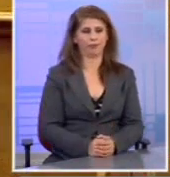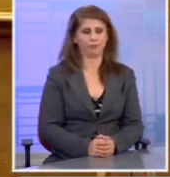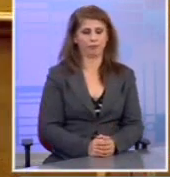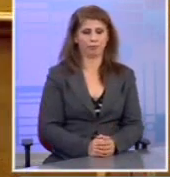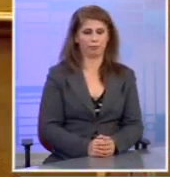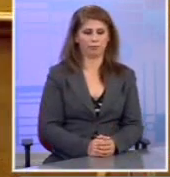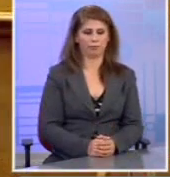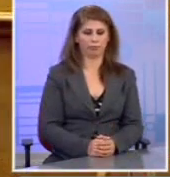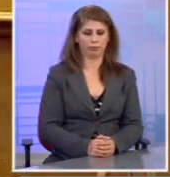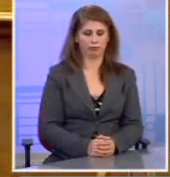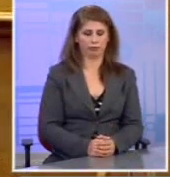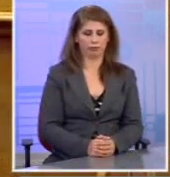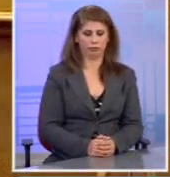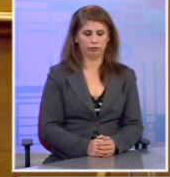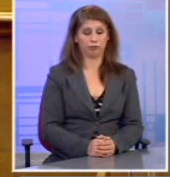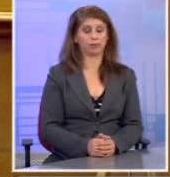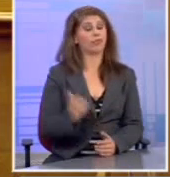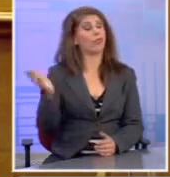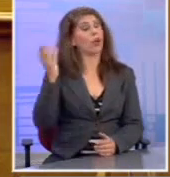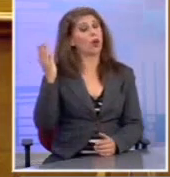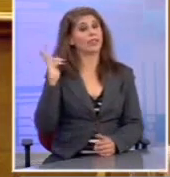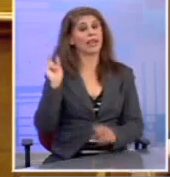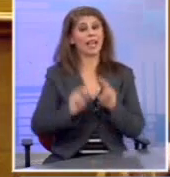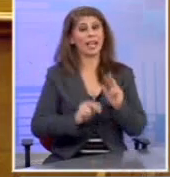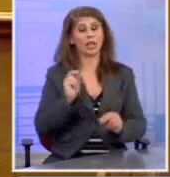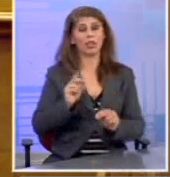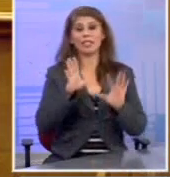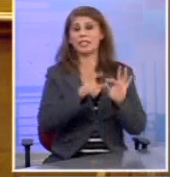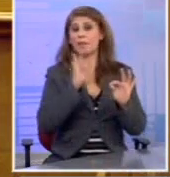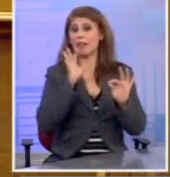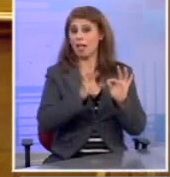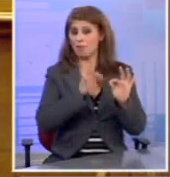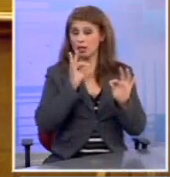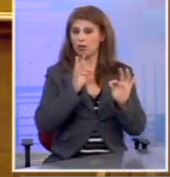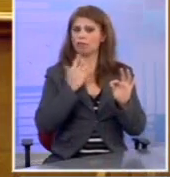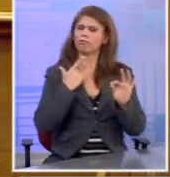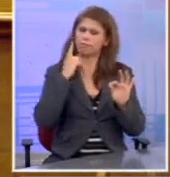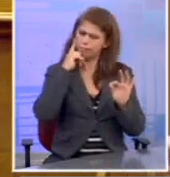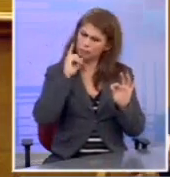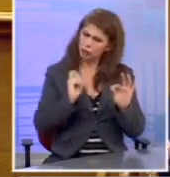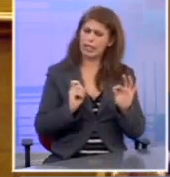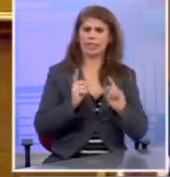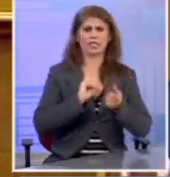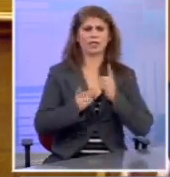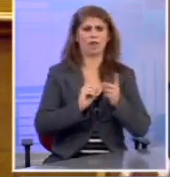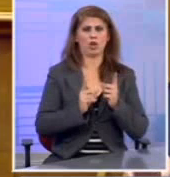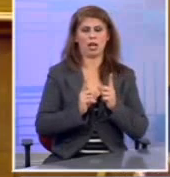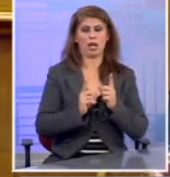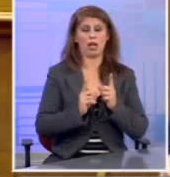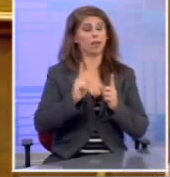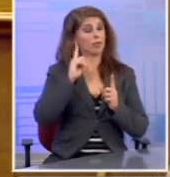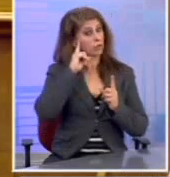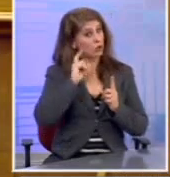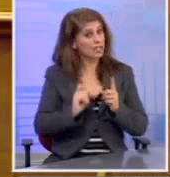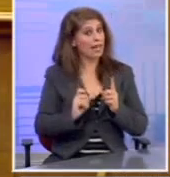Όταν στις εκλογές του Σεπτέμβρη, με δεδομένη τη συμφωνία, με